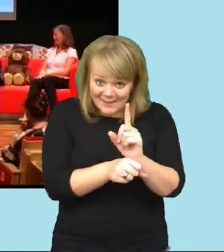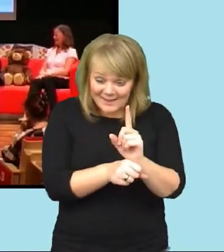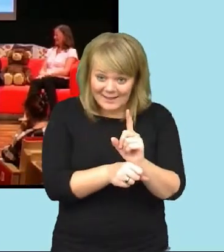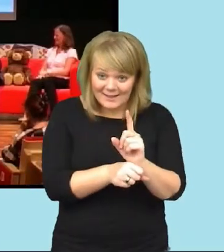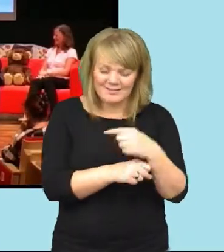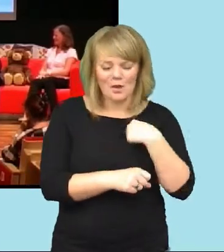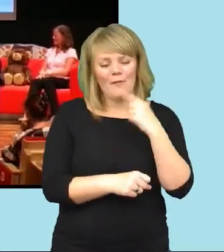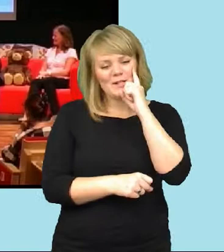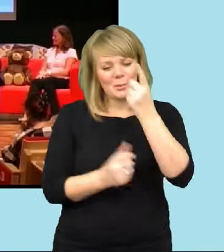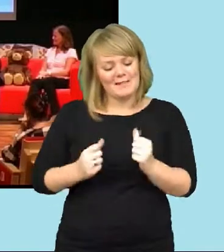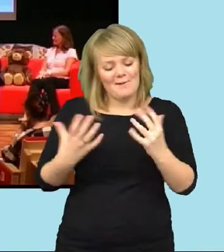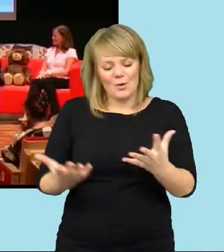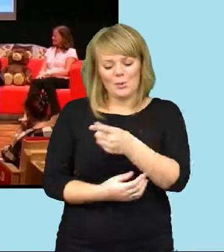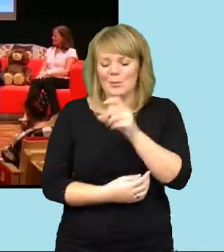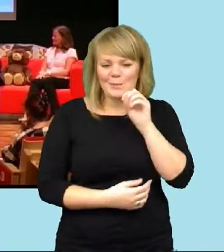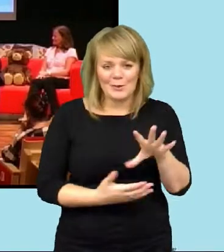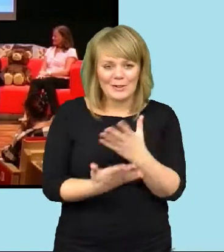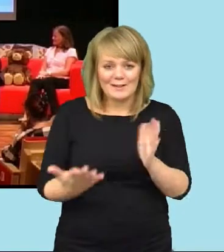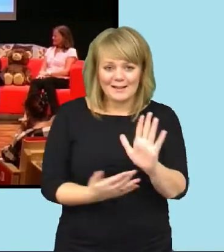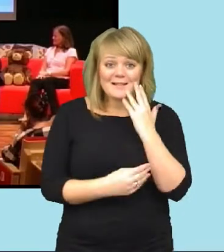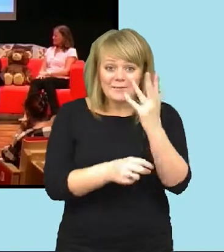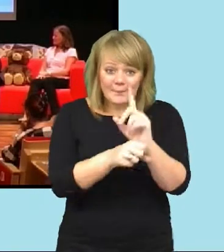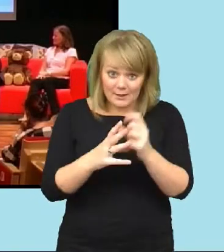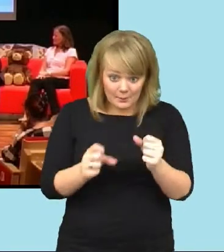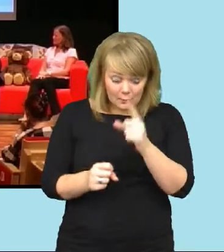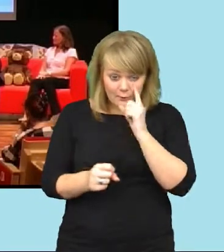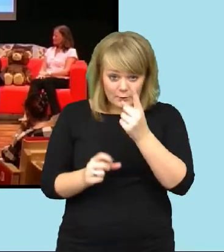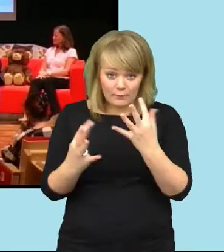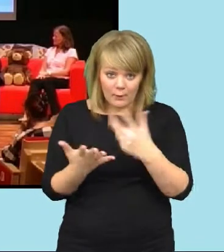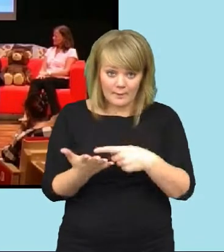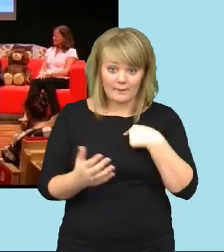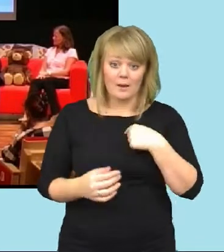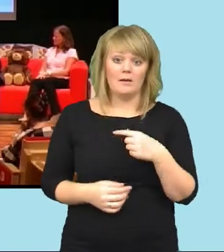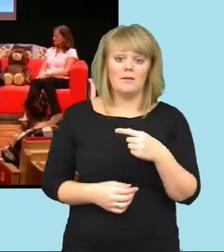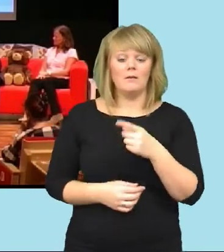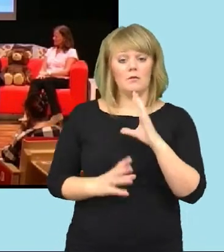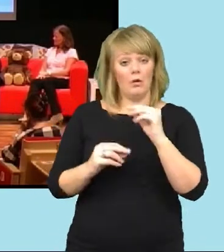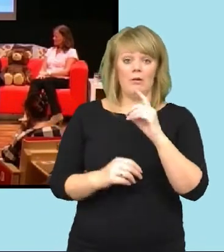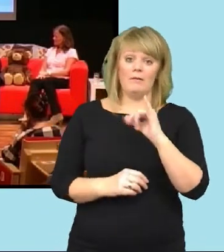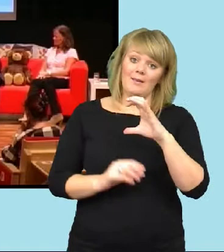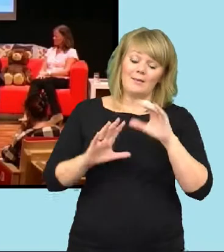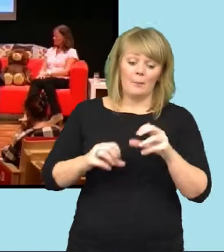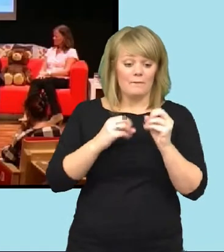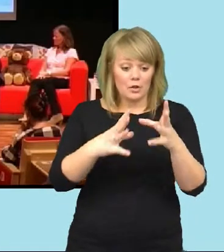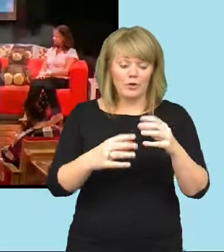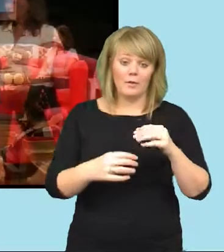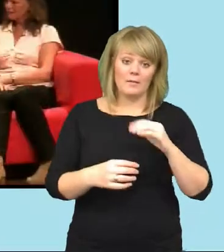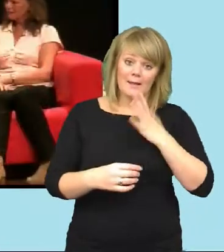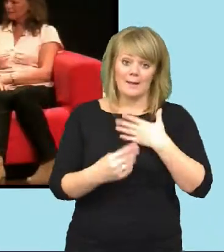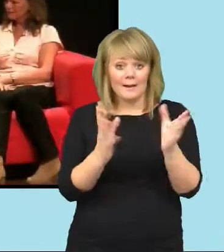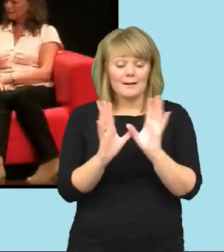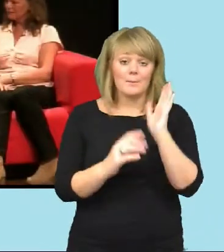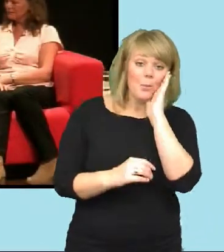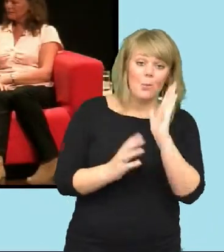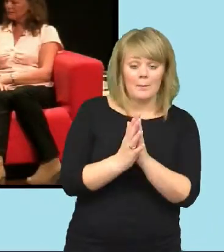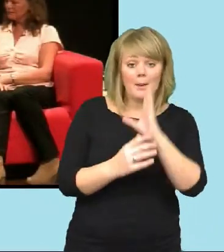Det fattar jag också att du inte gör, men jag menar, ja, förstår du frågan? Hon har flyttat hemifrån och bor ihop med pojkvän. Det tycker jag är rätt